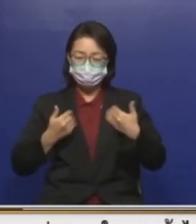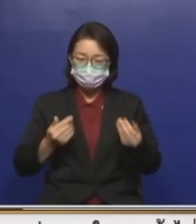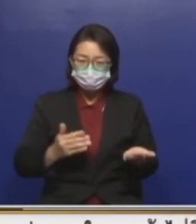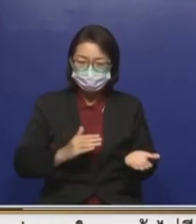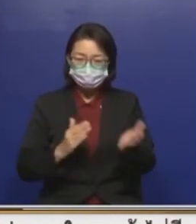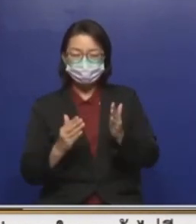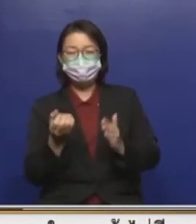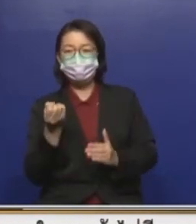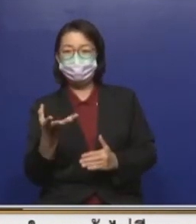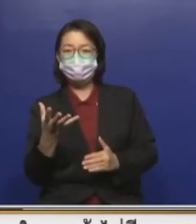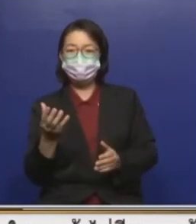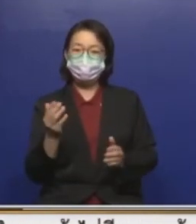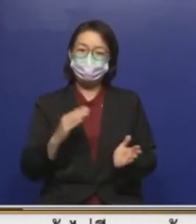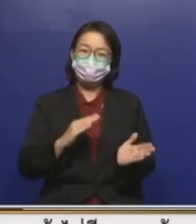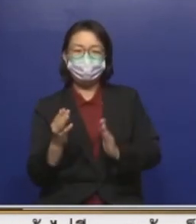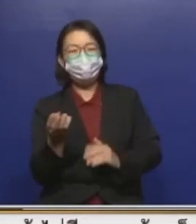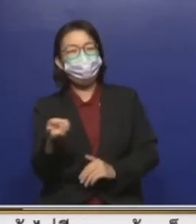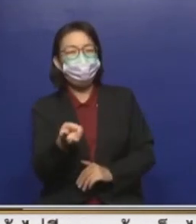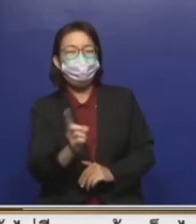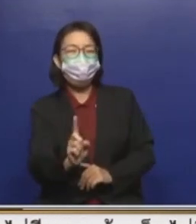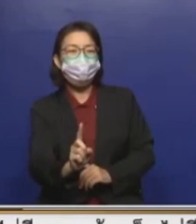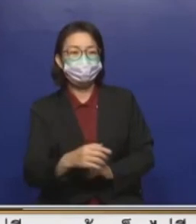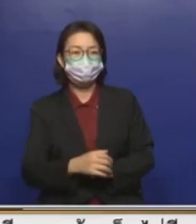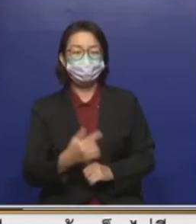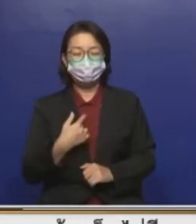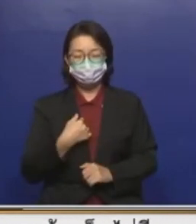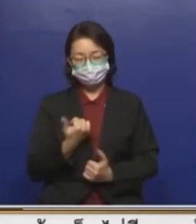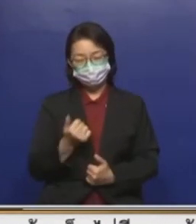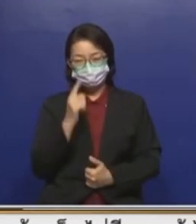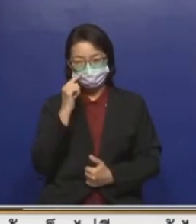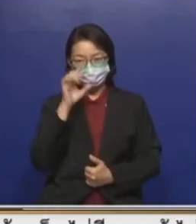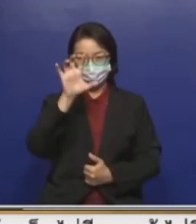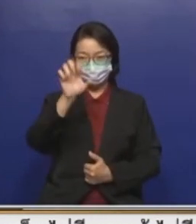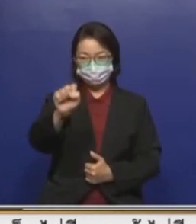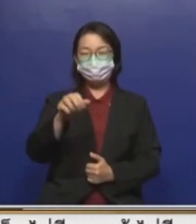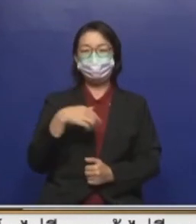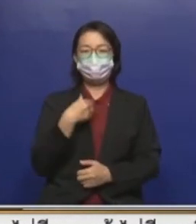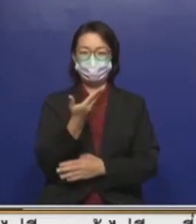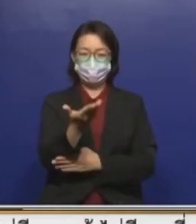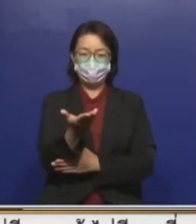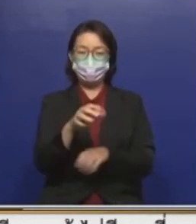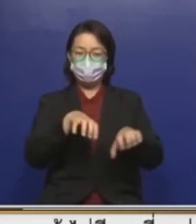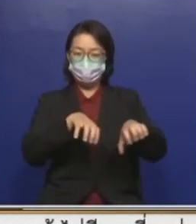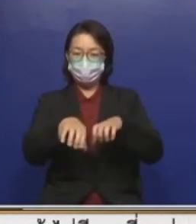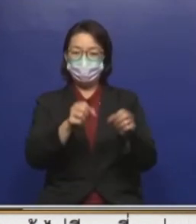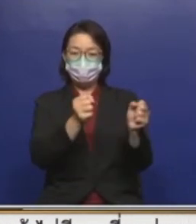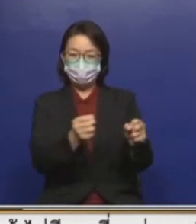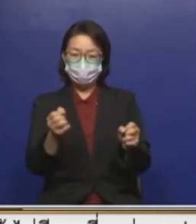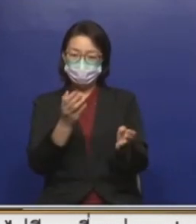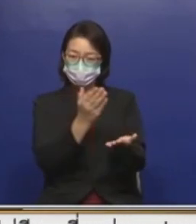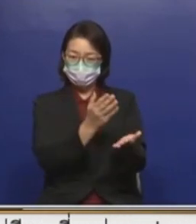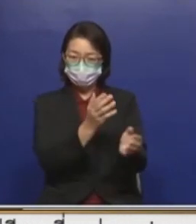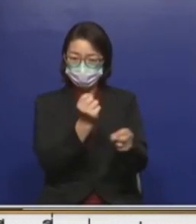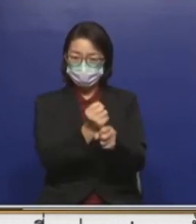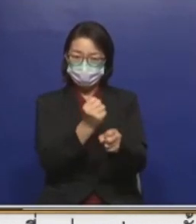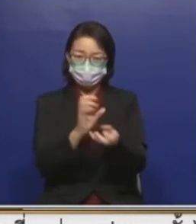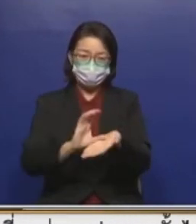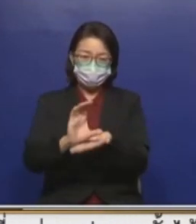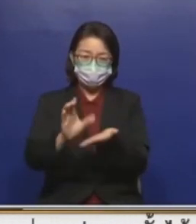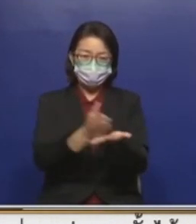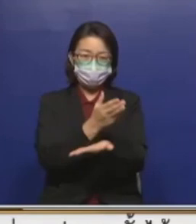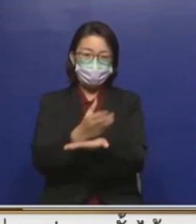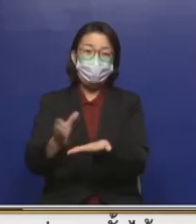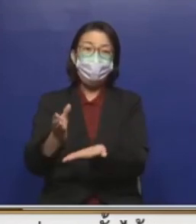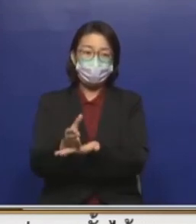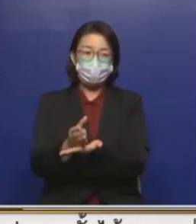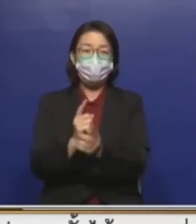ากน้อยแค่ไหนท่านประธานคะดิฉันตั้งข้อสังเกตว่าวิธีปฏิบัติการจัดสรรงบประมาณฉบับนี้ปฏิบัติตาม